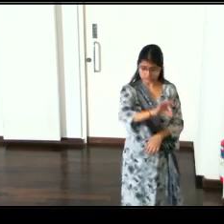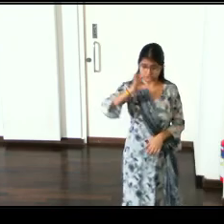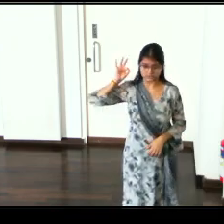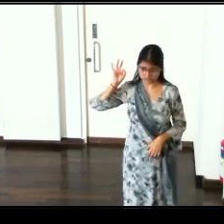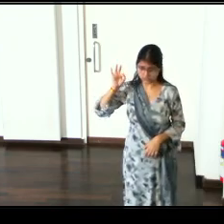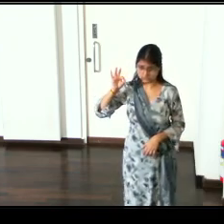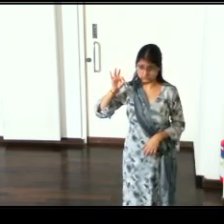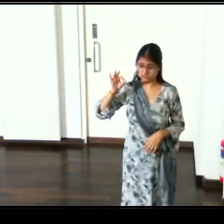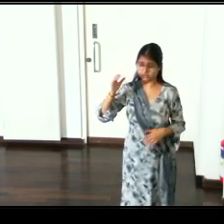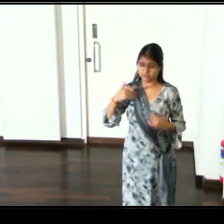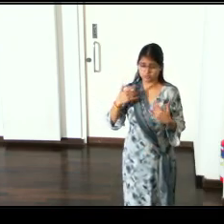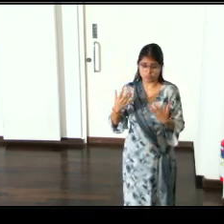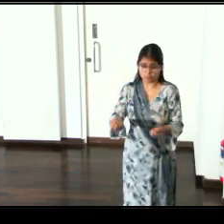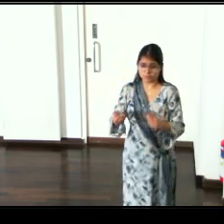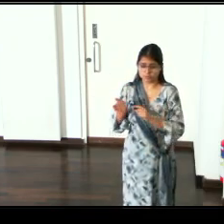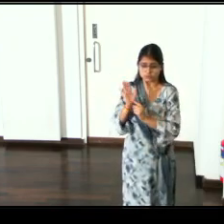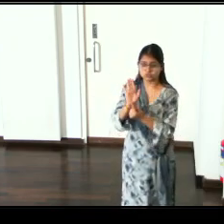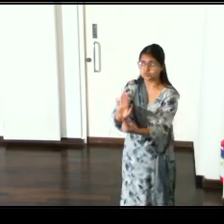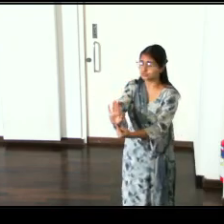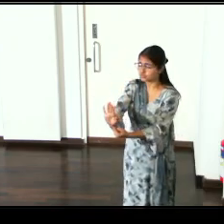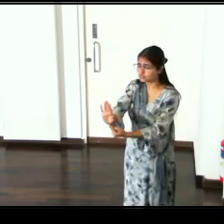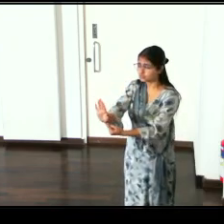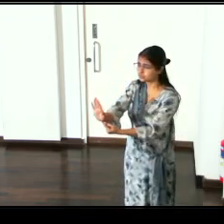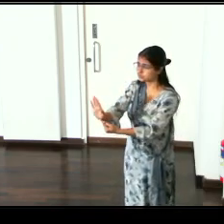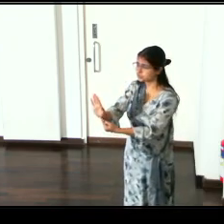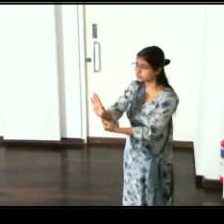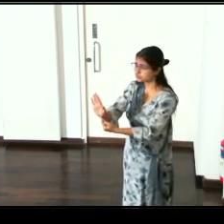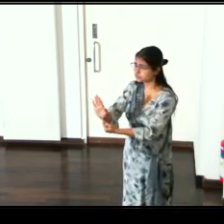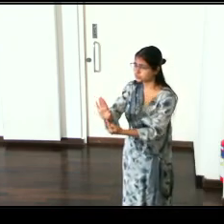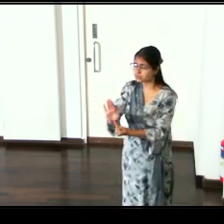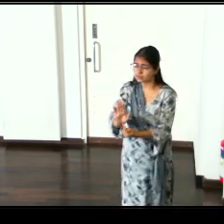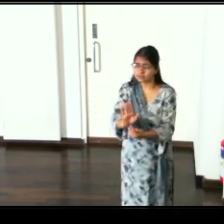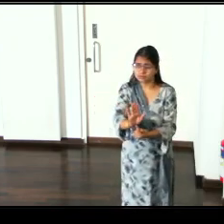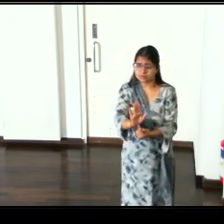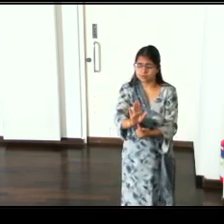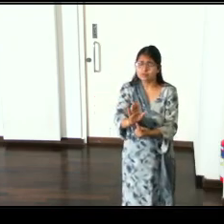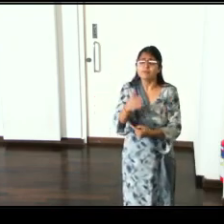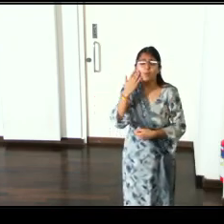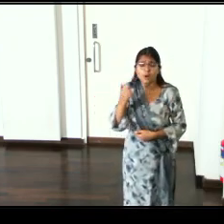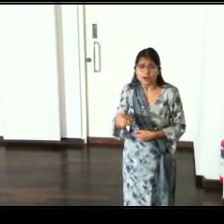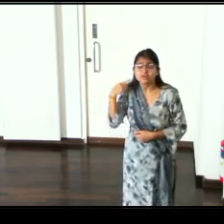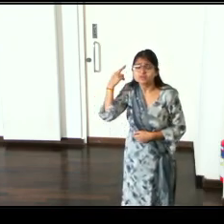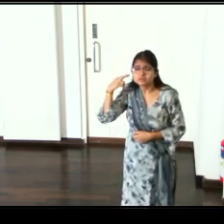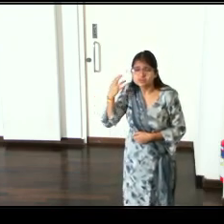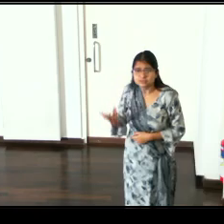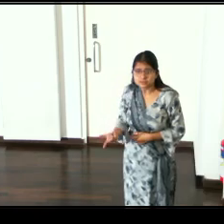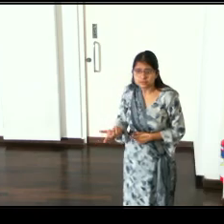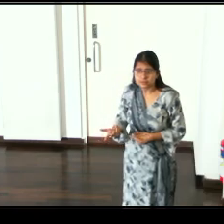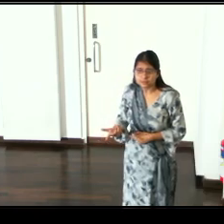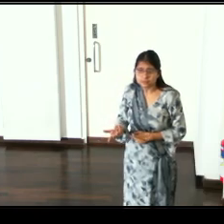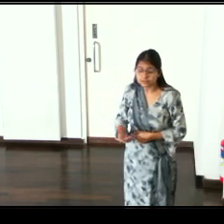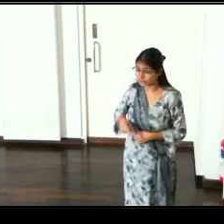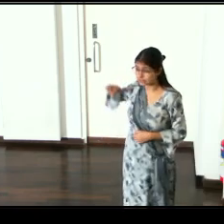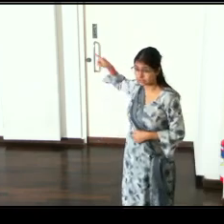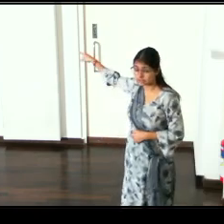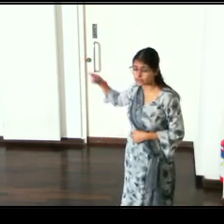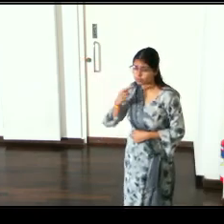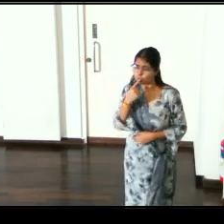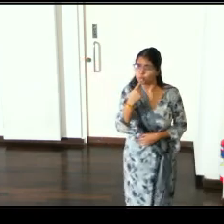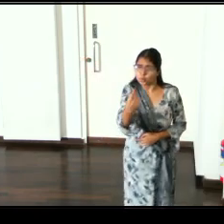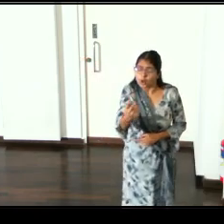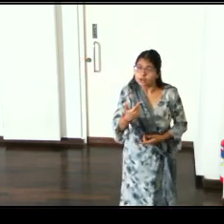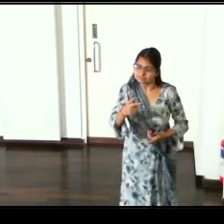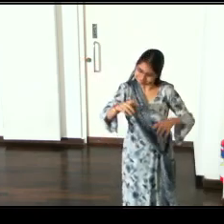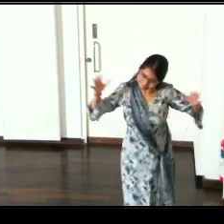slide as one that I wanted to show was because it says, तुम बढ़ो सागर